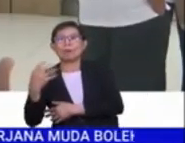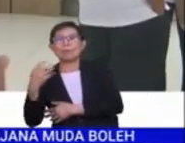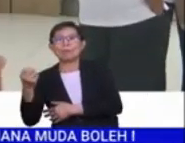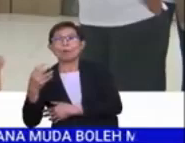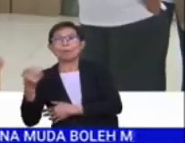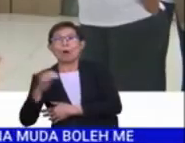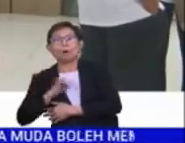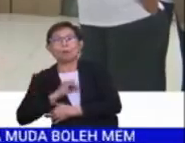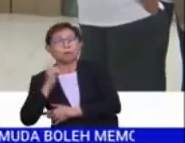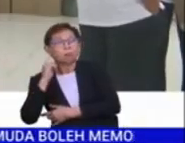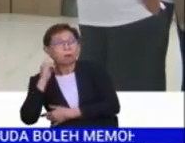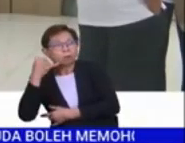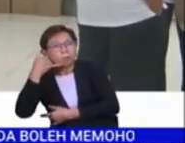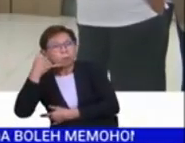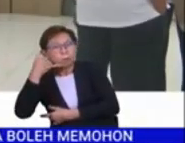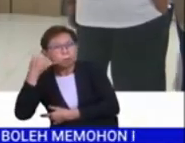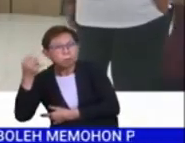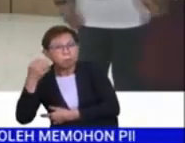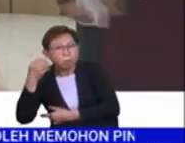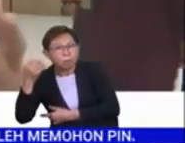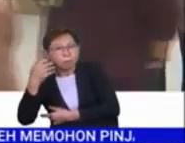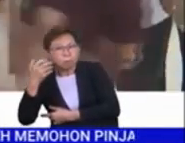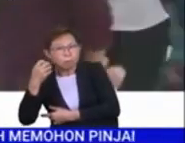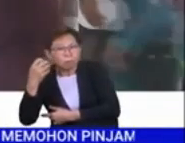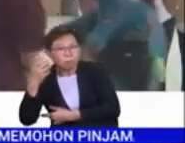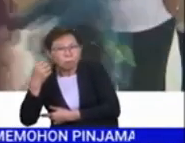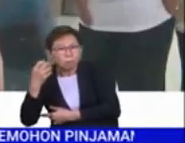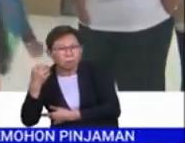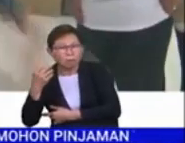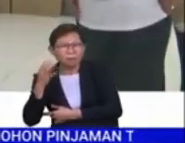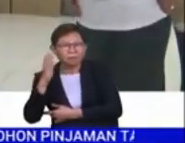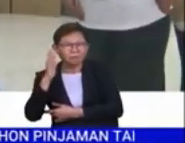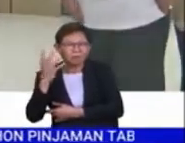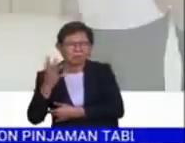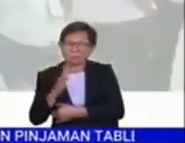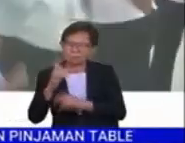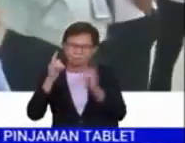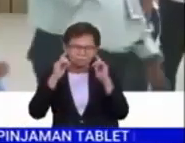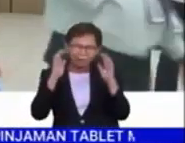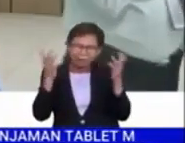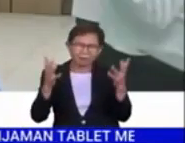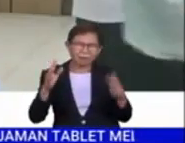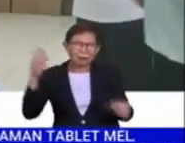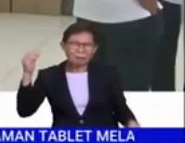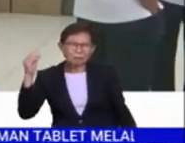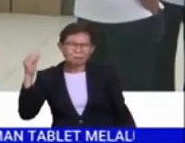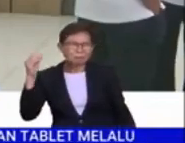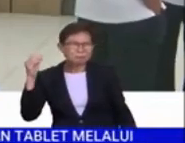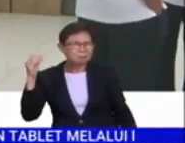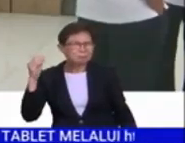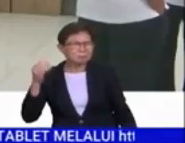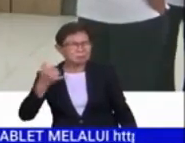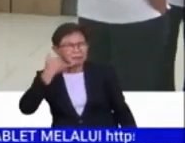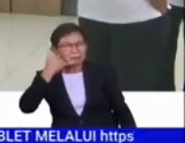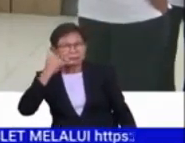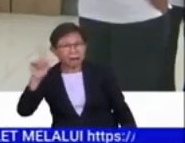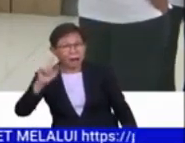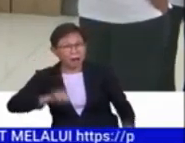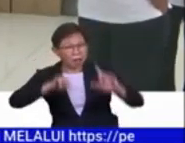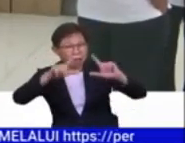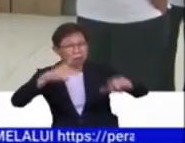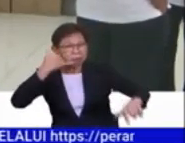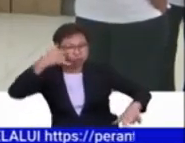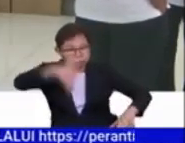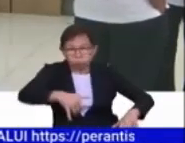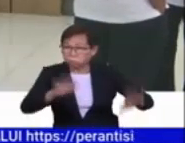macam dia dekat sebagai inspector something, saya tak ingatlah. Dia cakap tu memang dia kata jangan letak telefon. Kalau